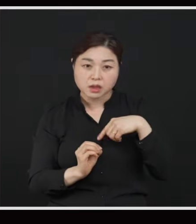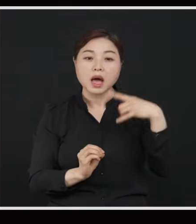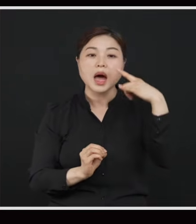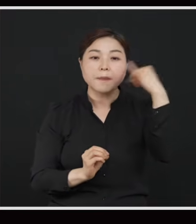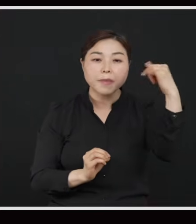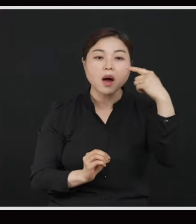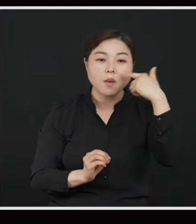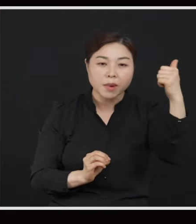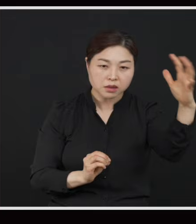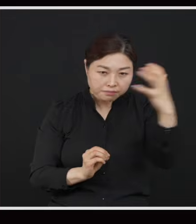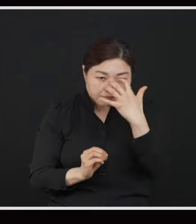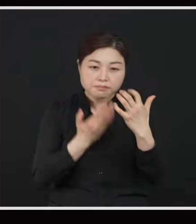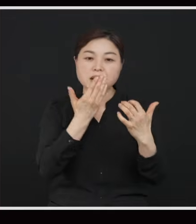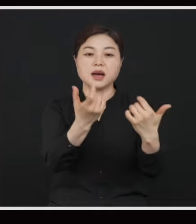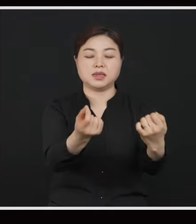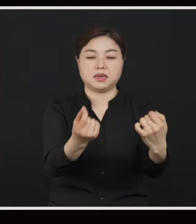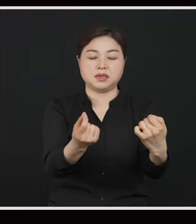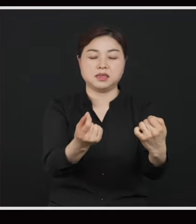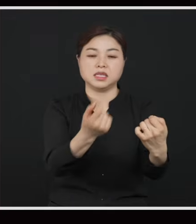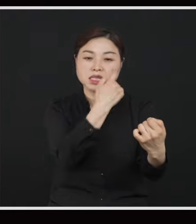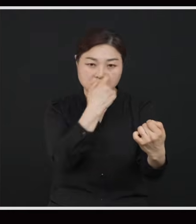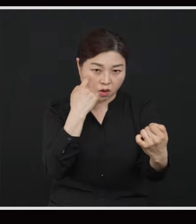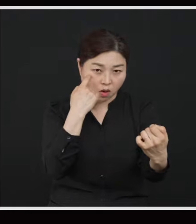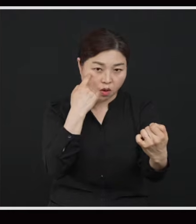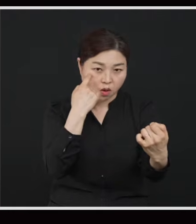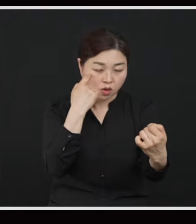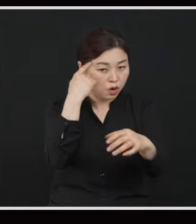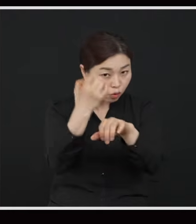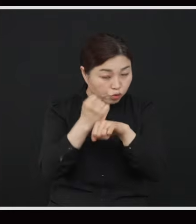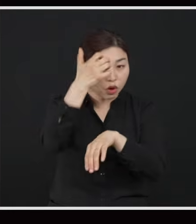있다. 이런 개념들이 이제 확립이 되게 됐죠.